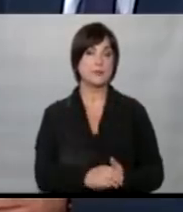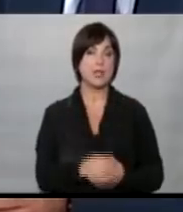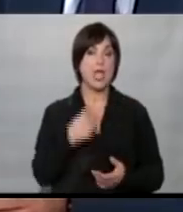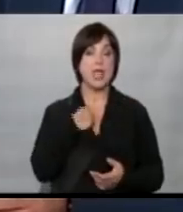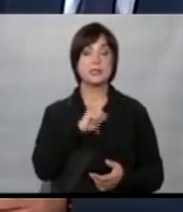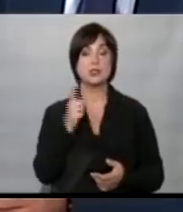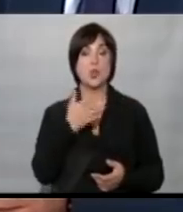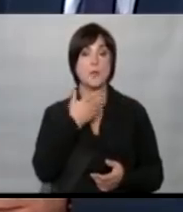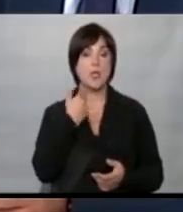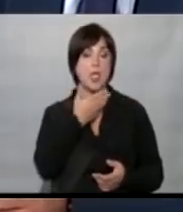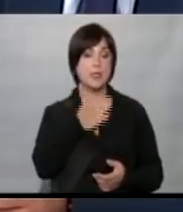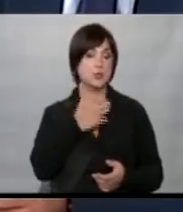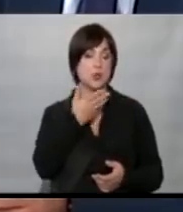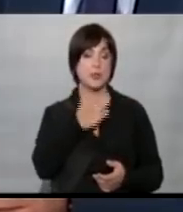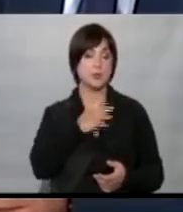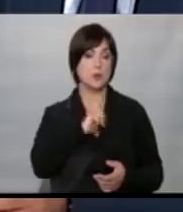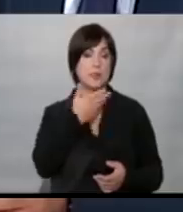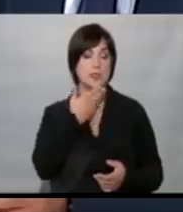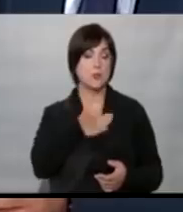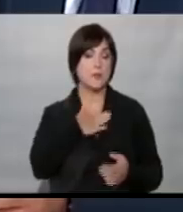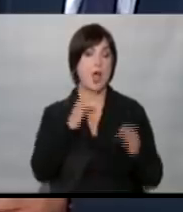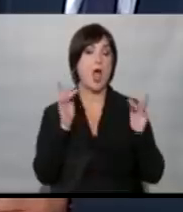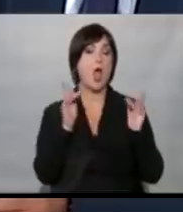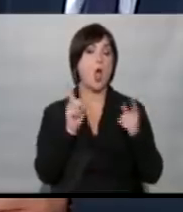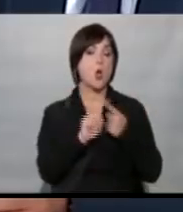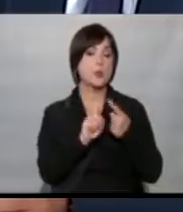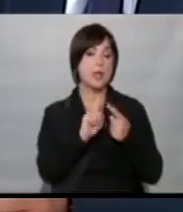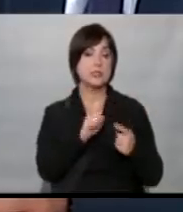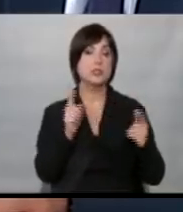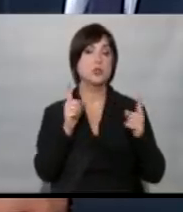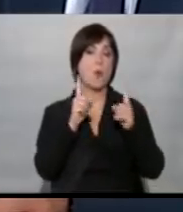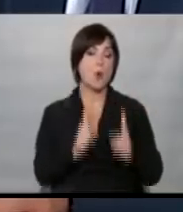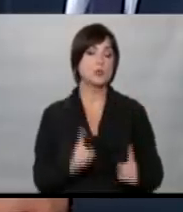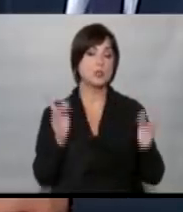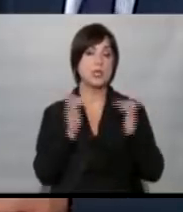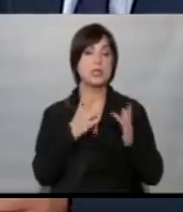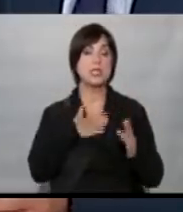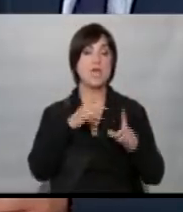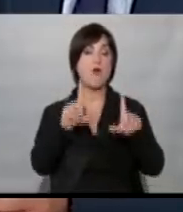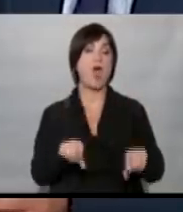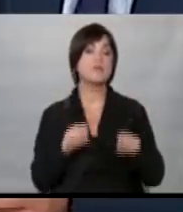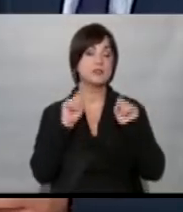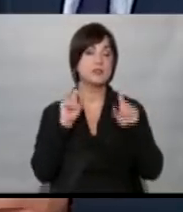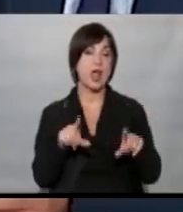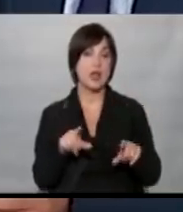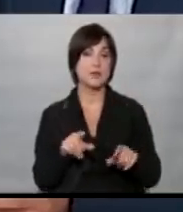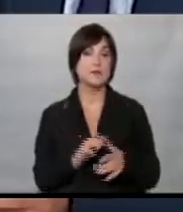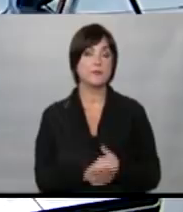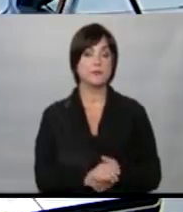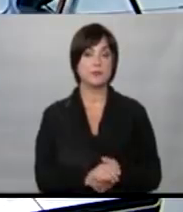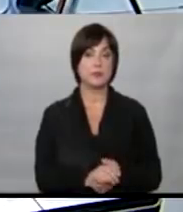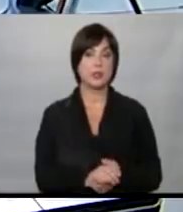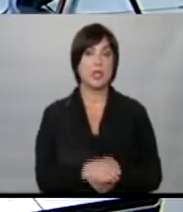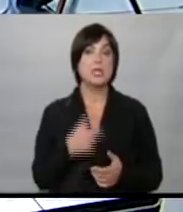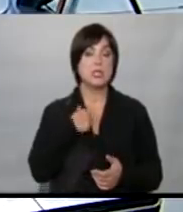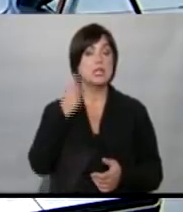не сум имал никакви контакти ниту со опозиција, ниту со позиција. Ние во Австралија... А може би вие несвесно вршите таква услуга? Па не,